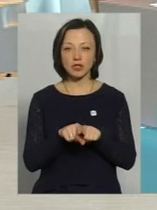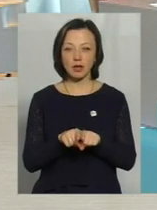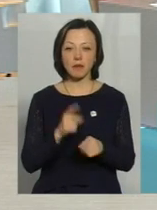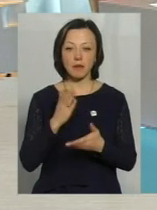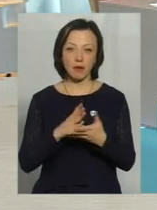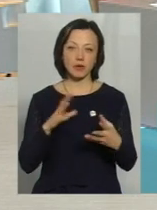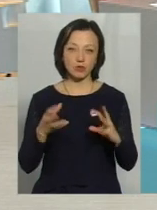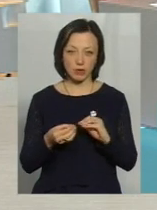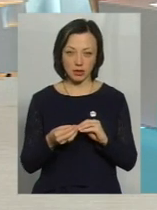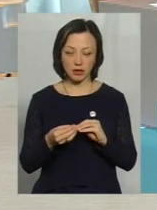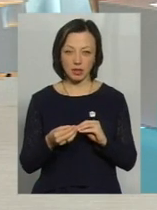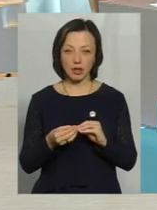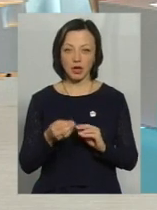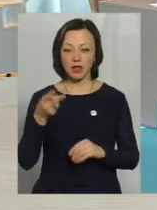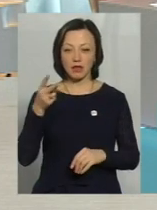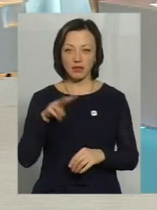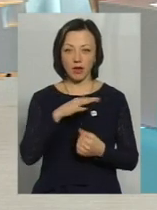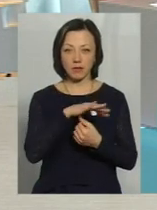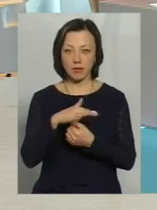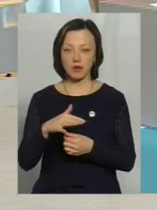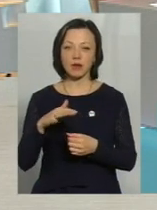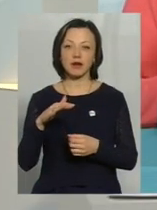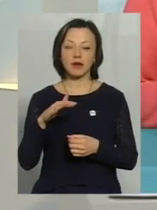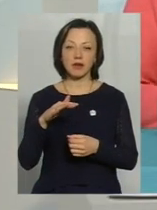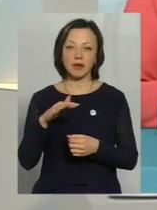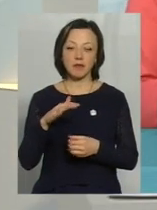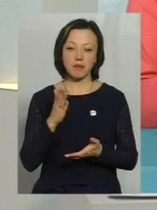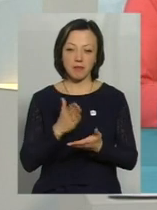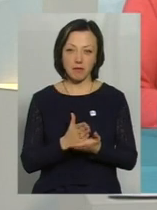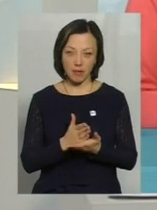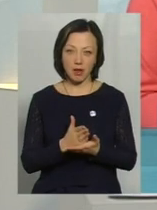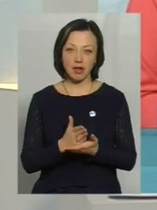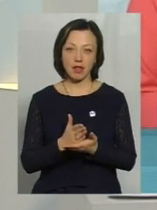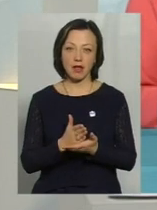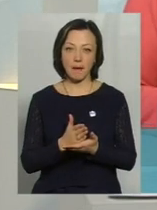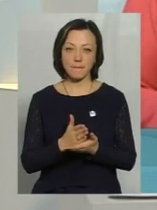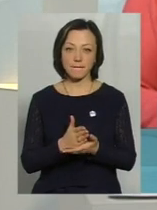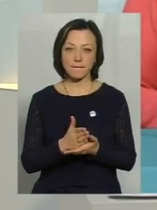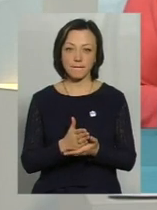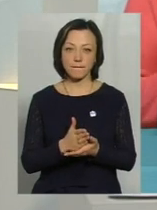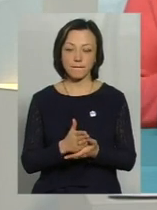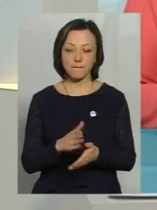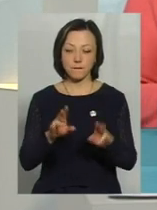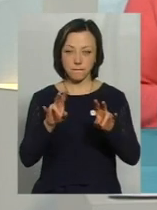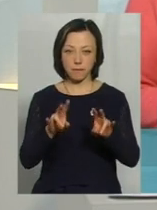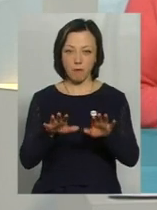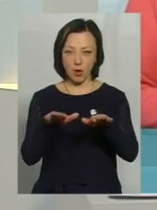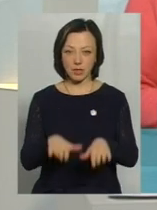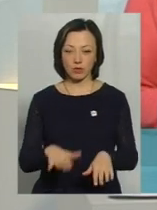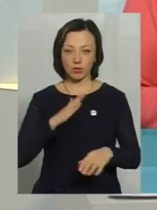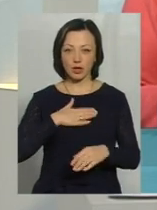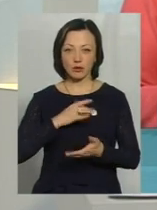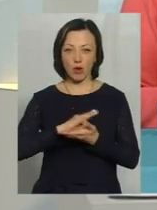маємо результат. Два повітряних судна, гелікоптера мали посадку в нашому аеропорті. Скажіть, будь ласка,